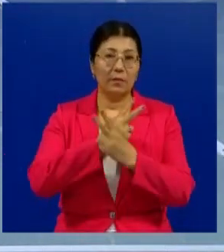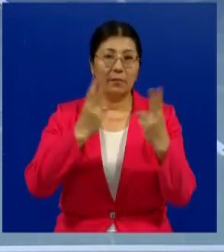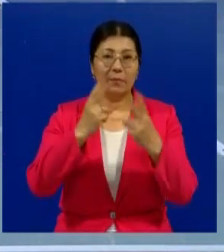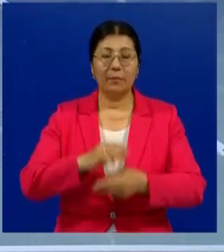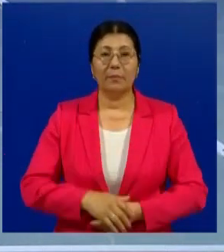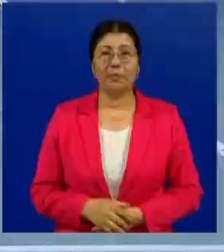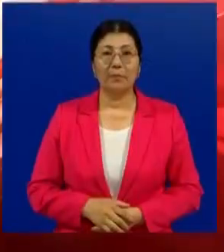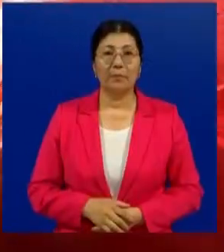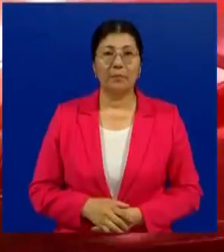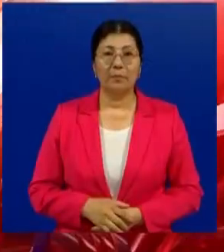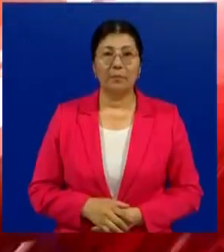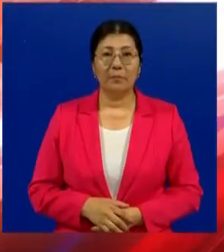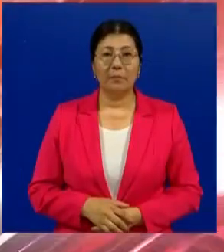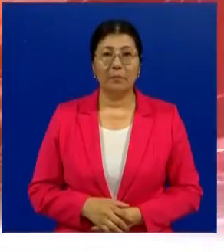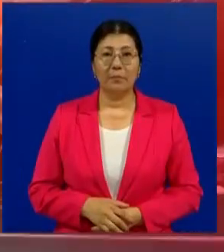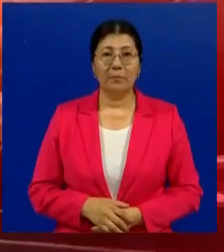назарыңызға ұсынбақпыз.